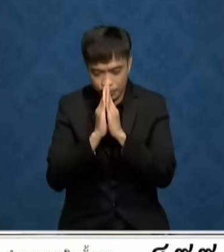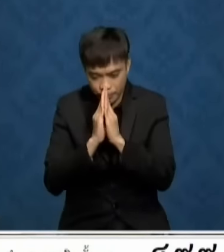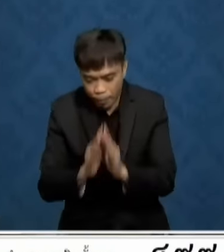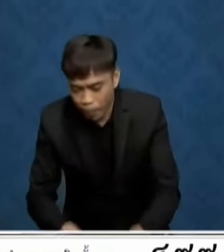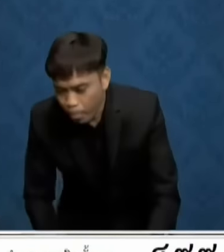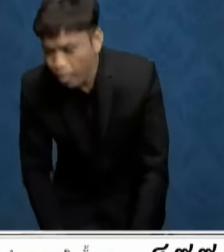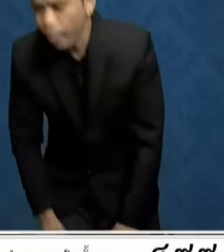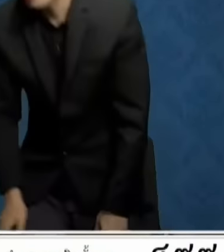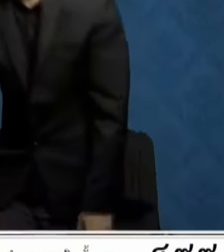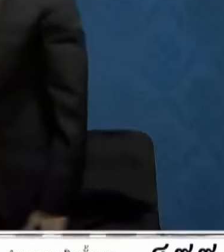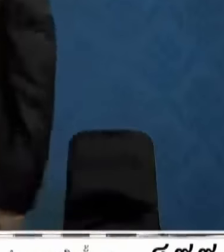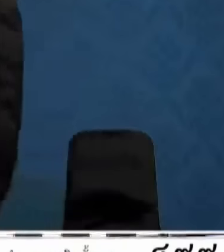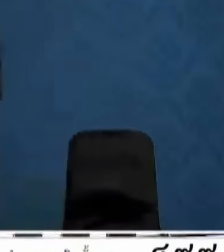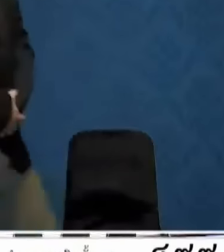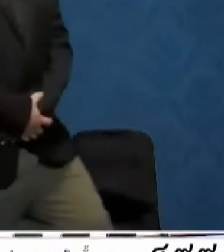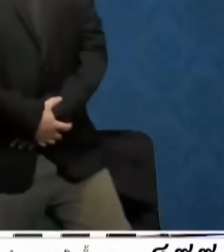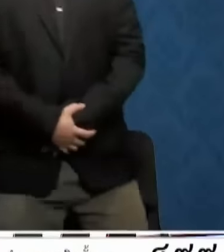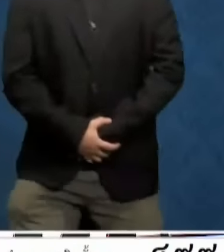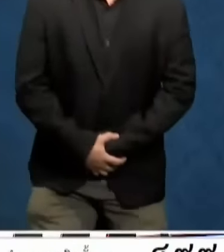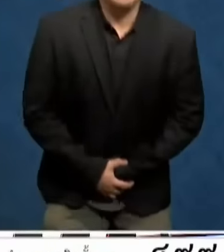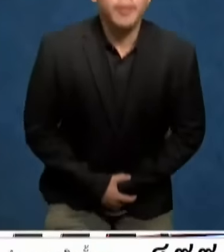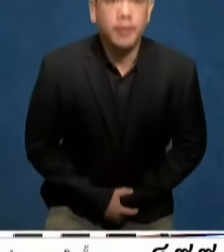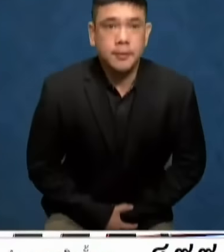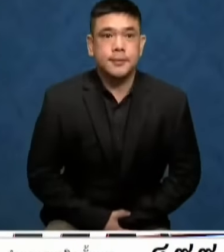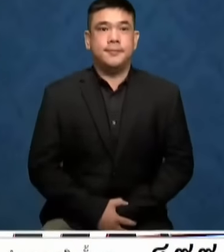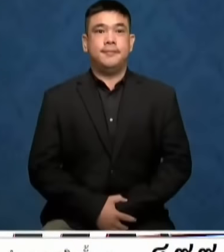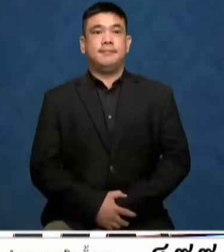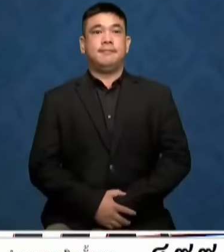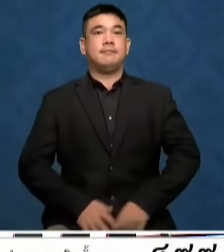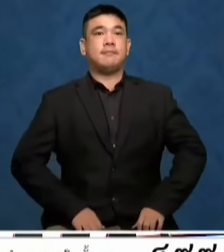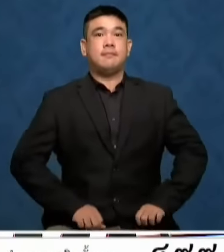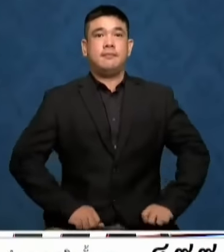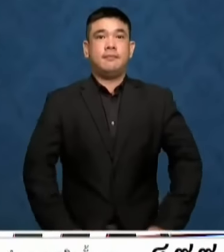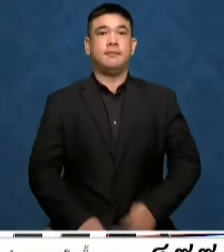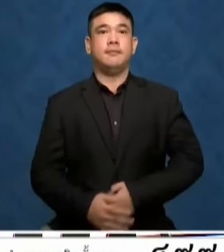ขอบคุณครับเชิญท่านพักขมลหนุนอนันต์ครับ